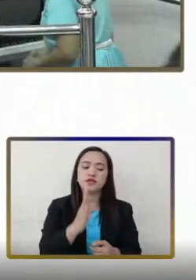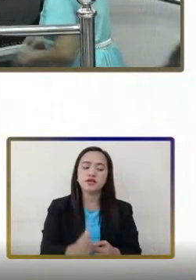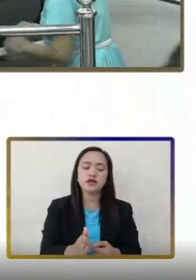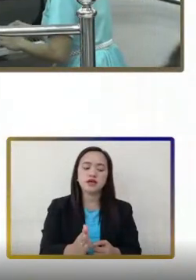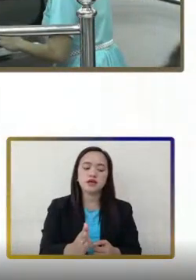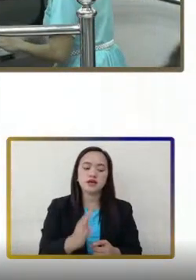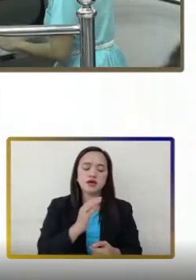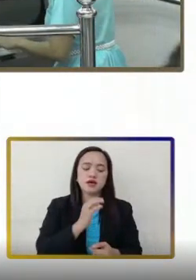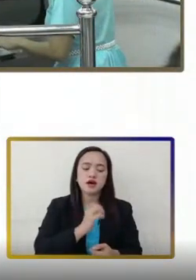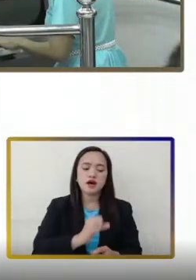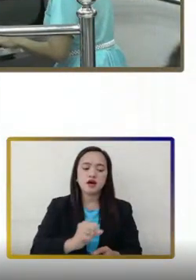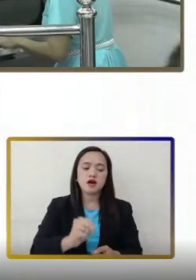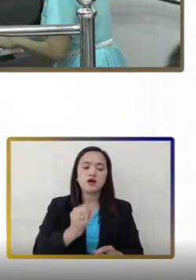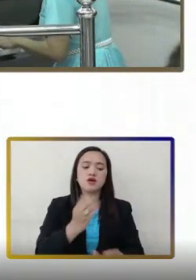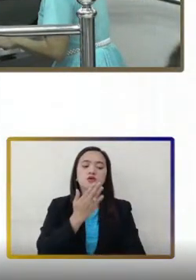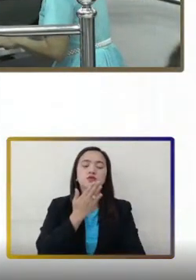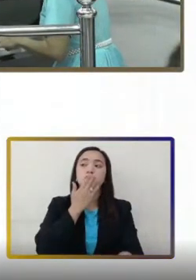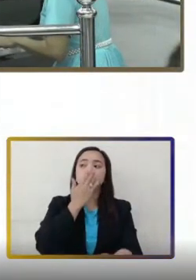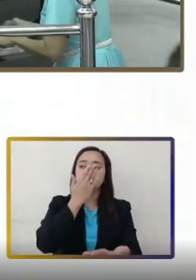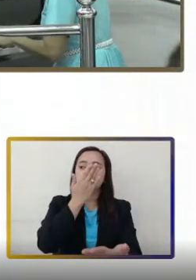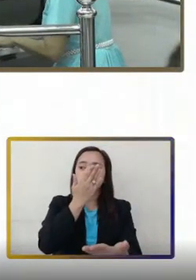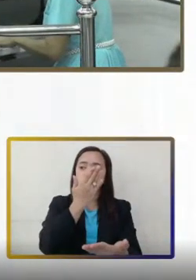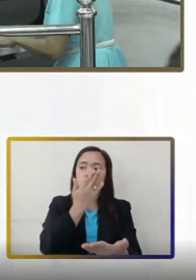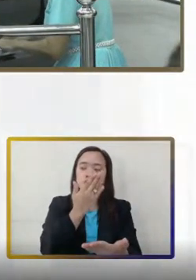Mabuti ang